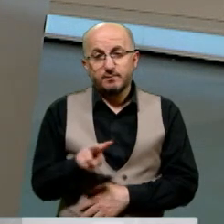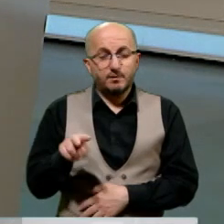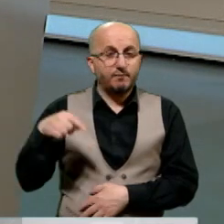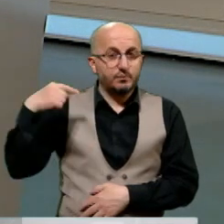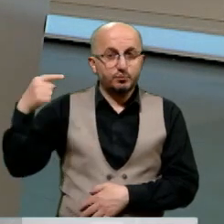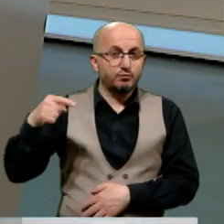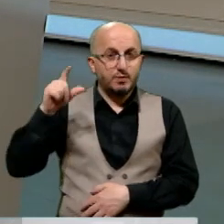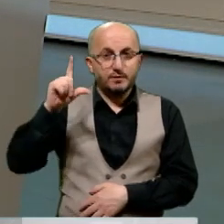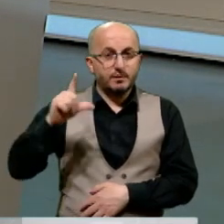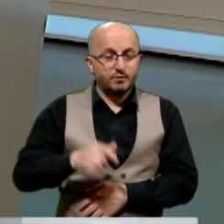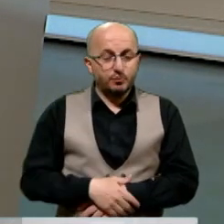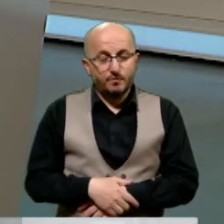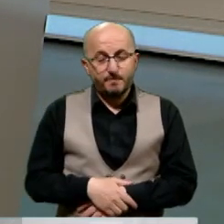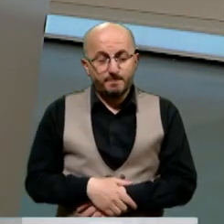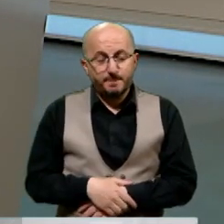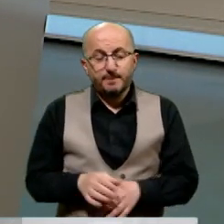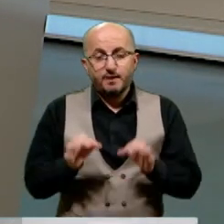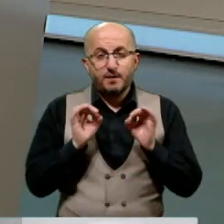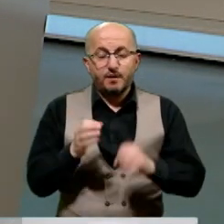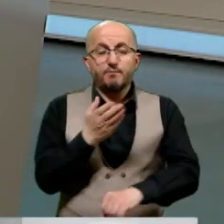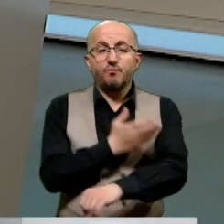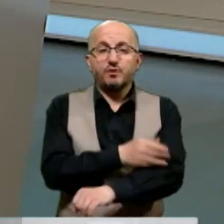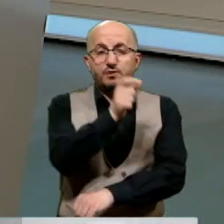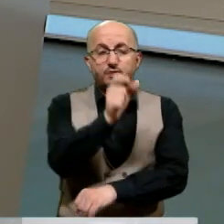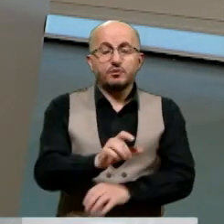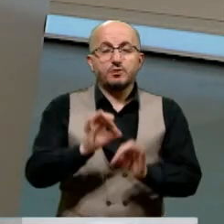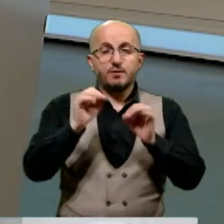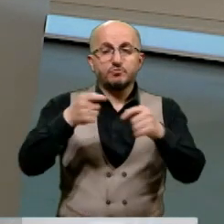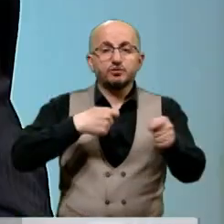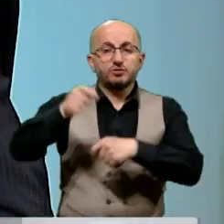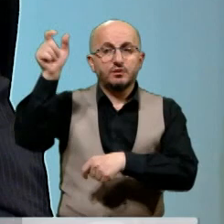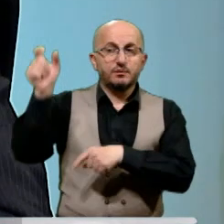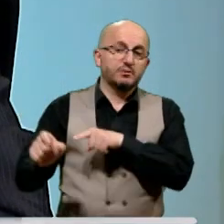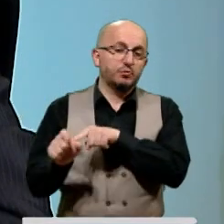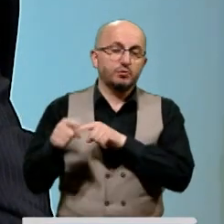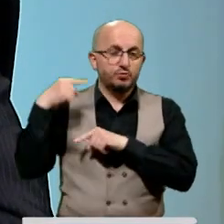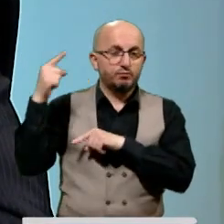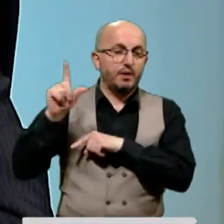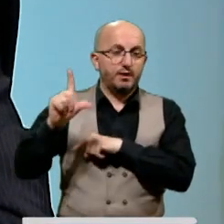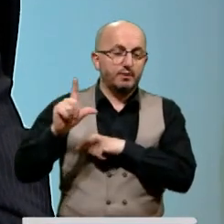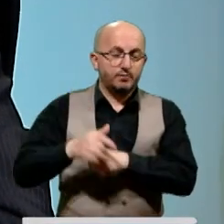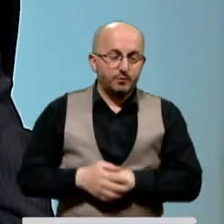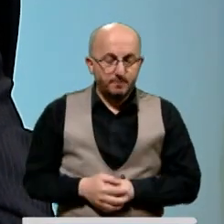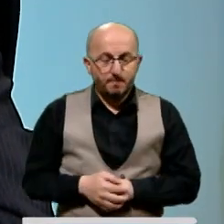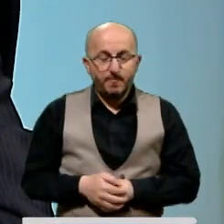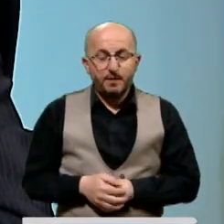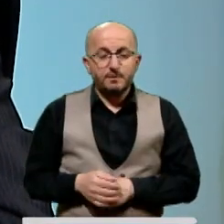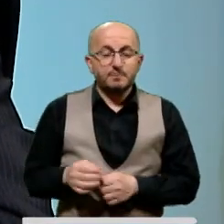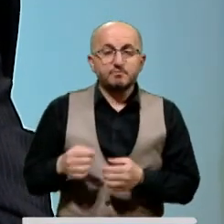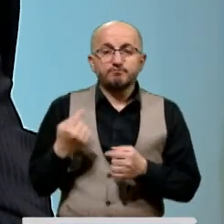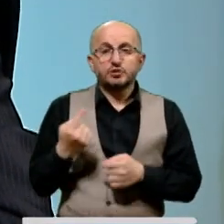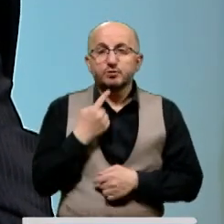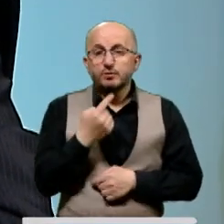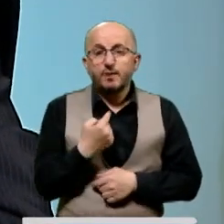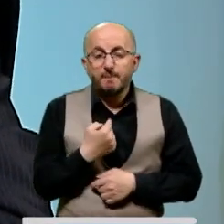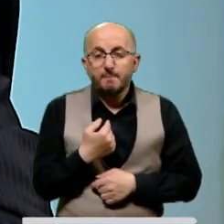düşünmek gerekiyor Yani hem vatandaşı hem de Ticaret erbabını düşünmek gerekiyor beyefendi bir şey